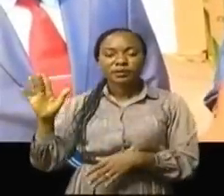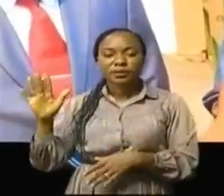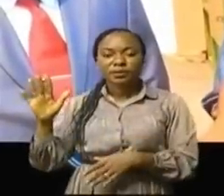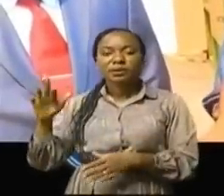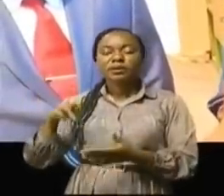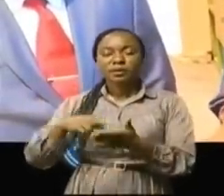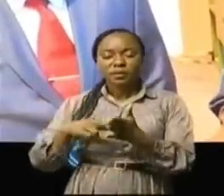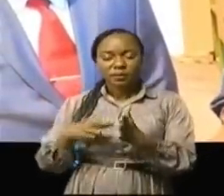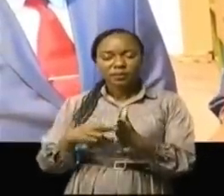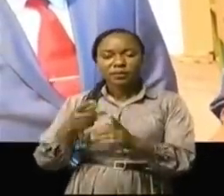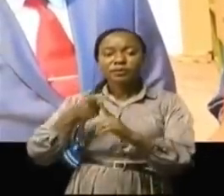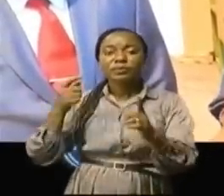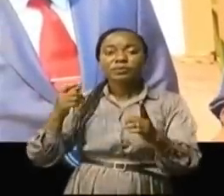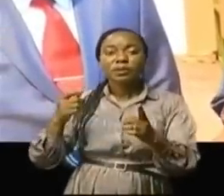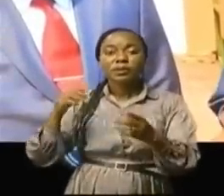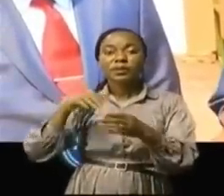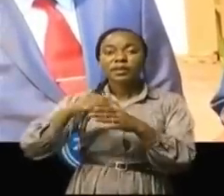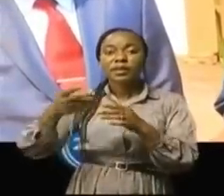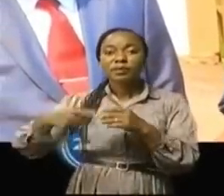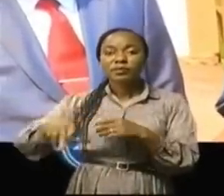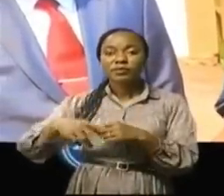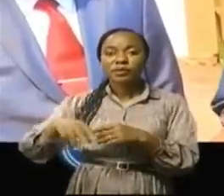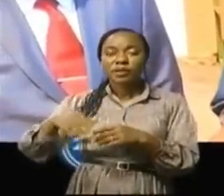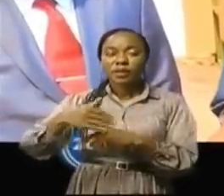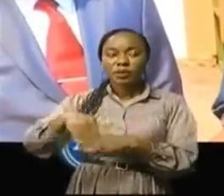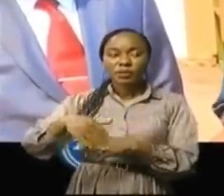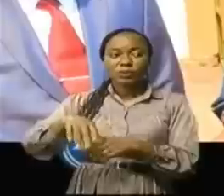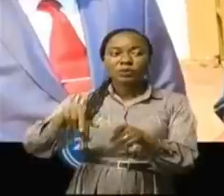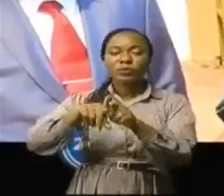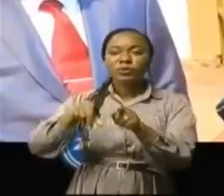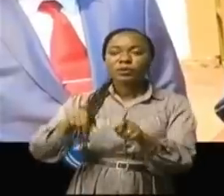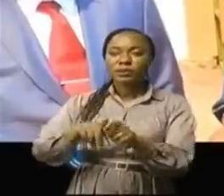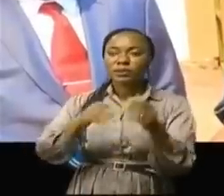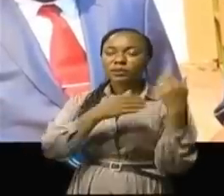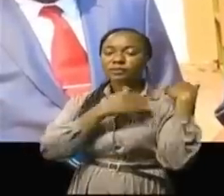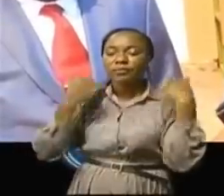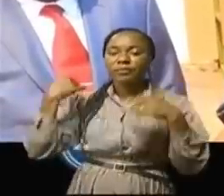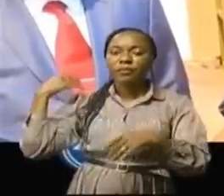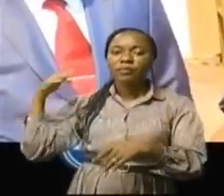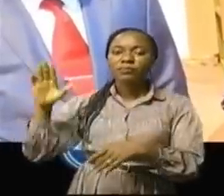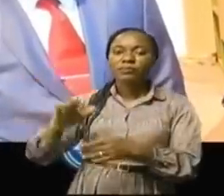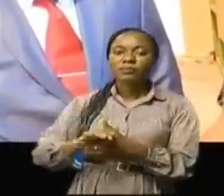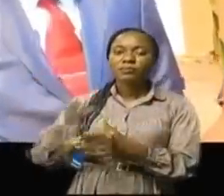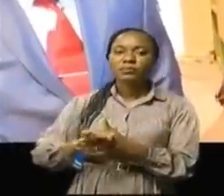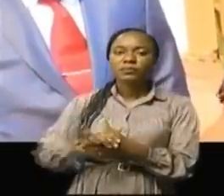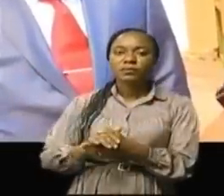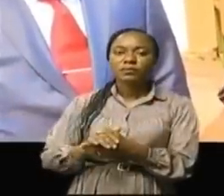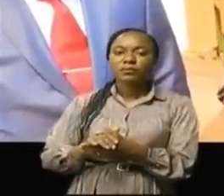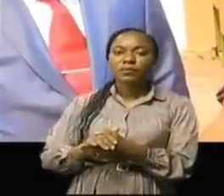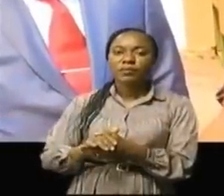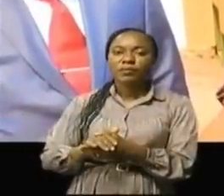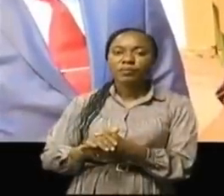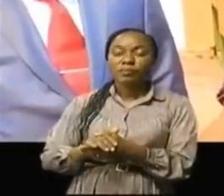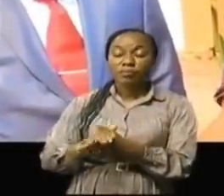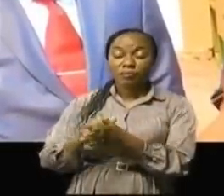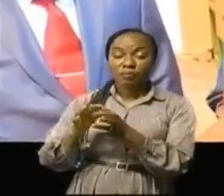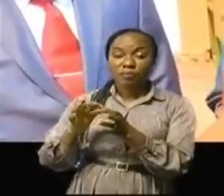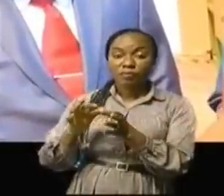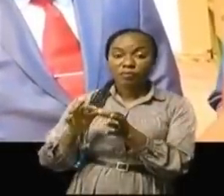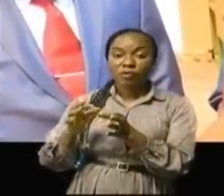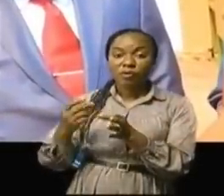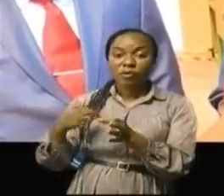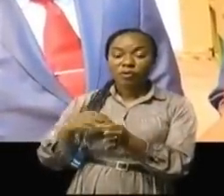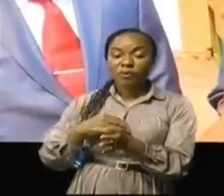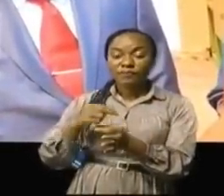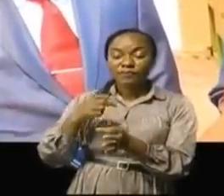grande partie de la province du Kwilu. Alors, le chef de l'État en a fait son cheval de bataille et nous-mêmes qui